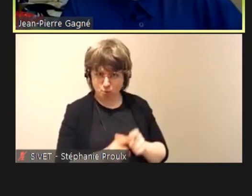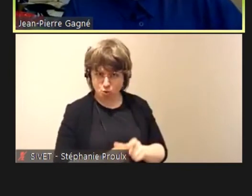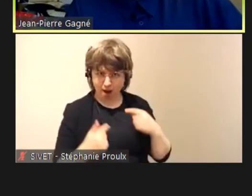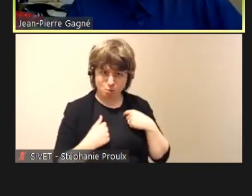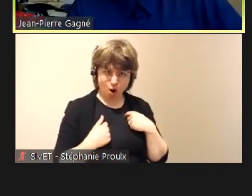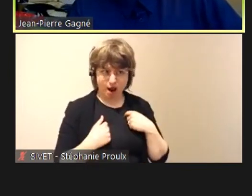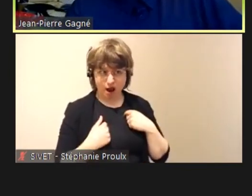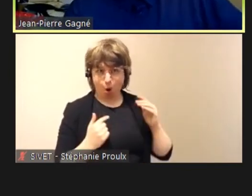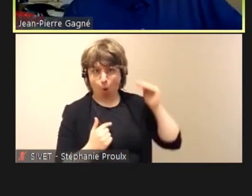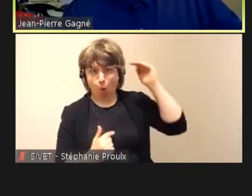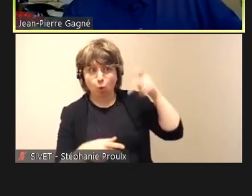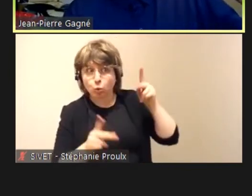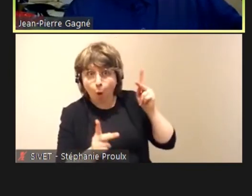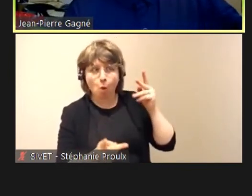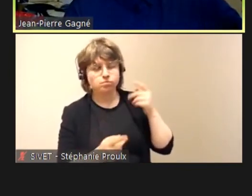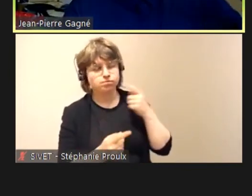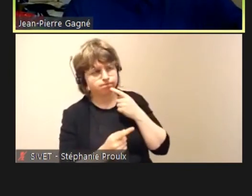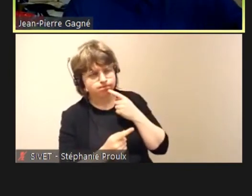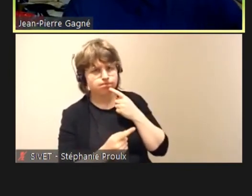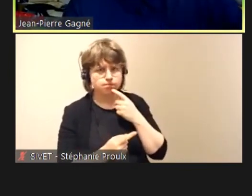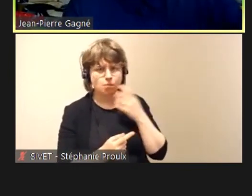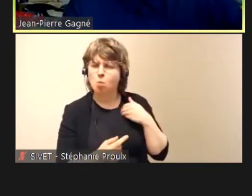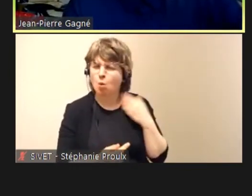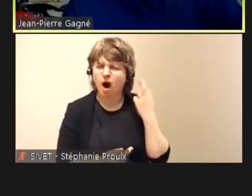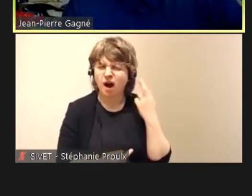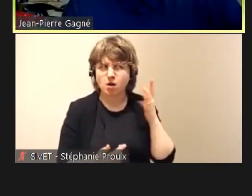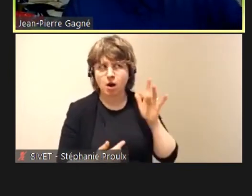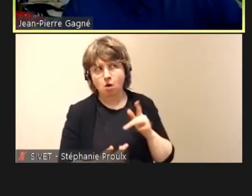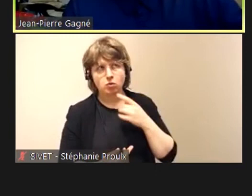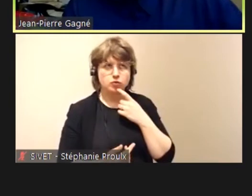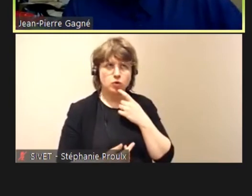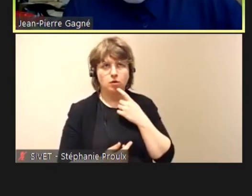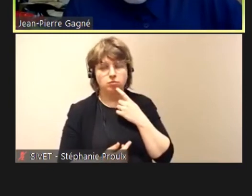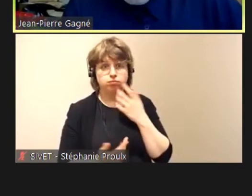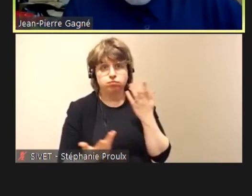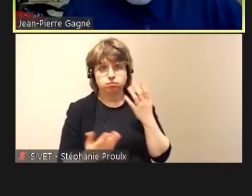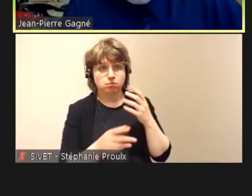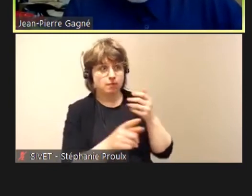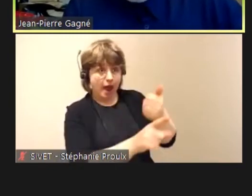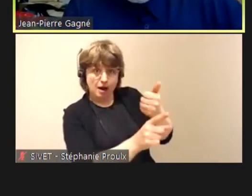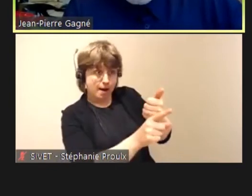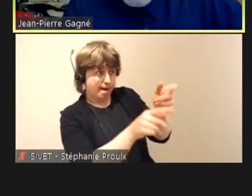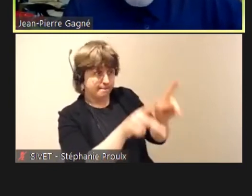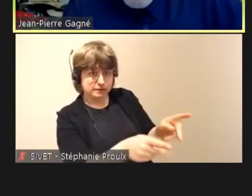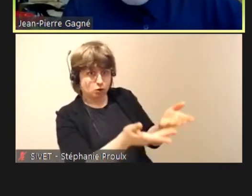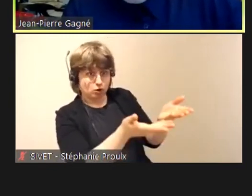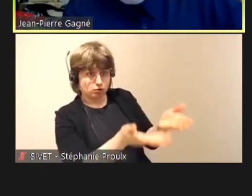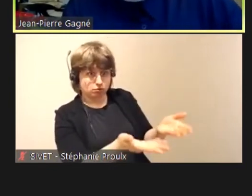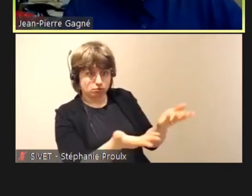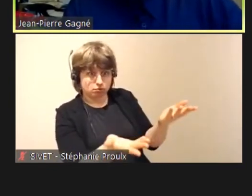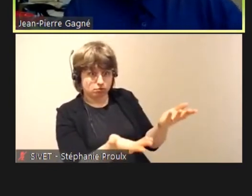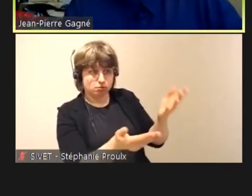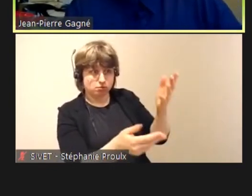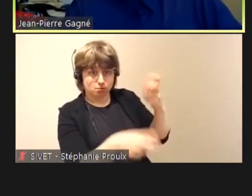que la personne ne comprend pas? Est-ce que c'est parce que la personne a de la difficulté c'est à